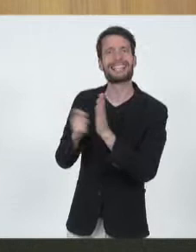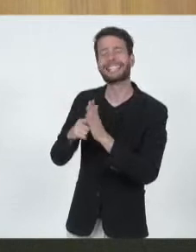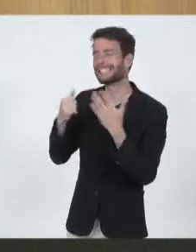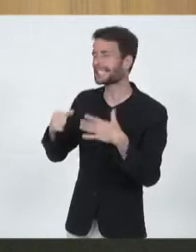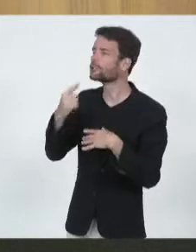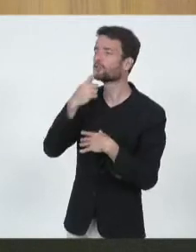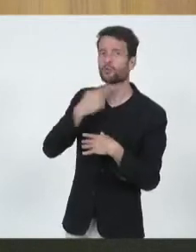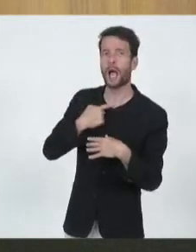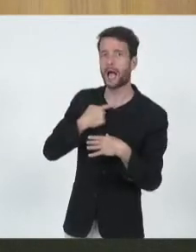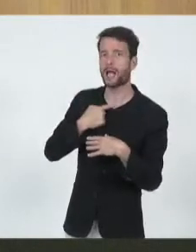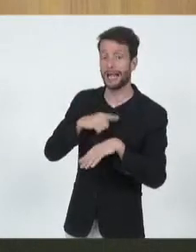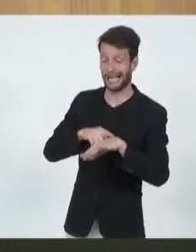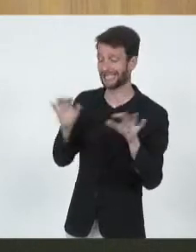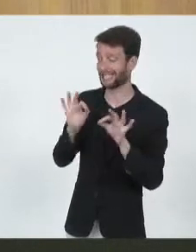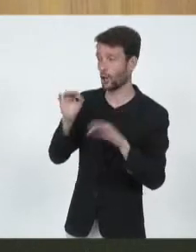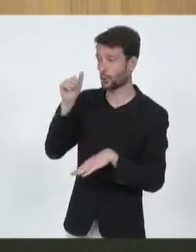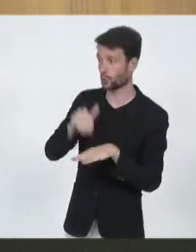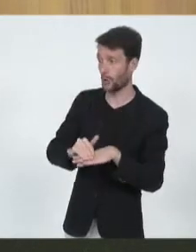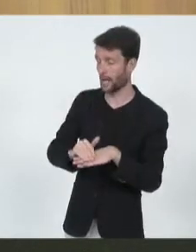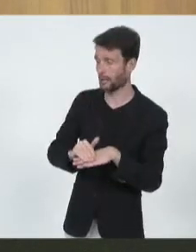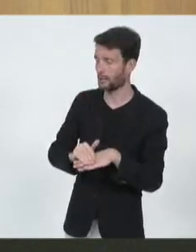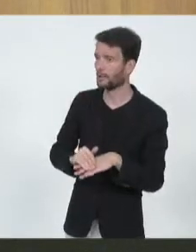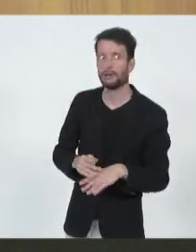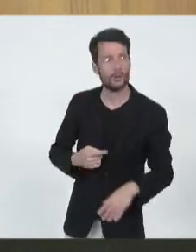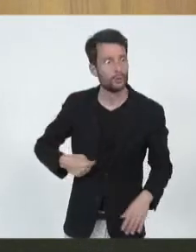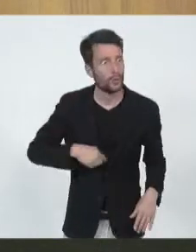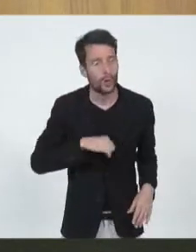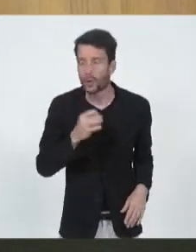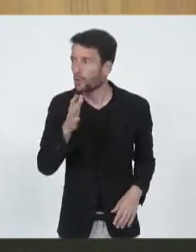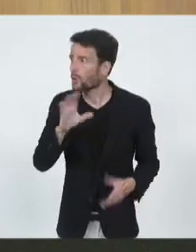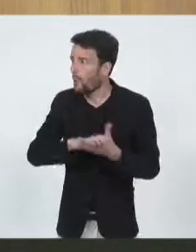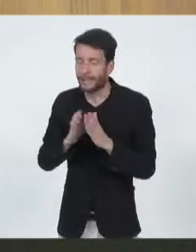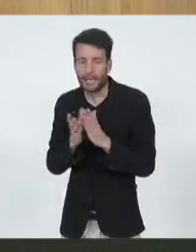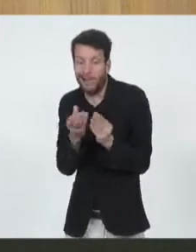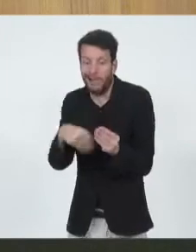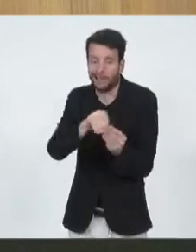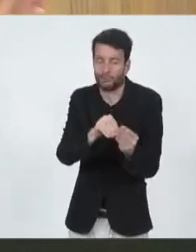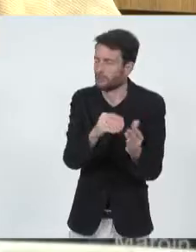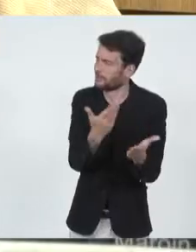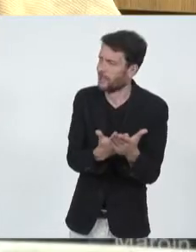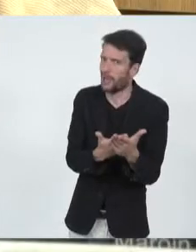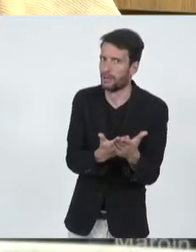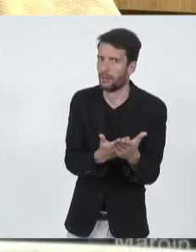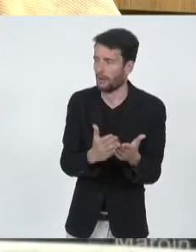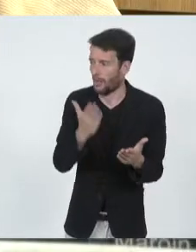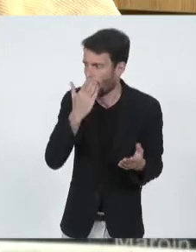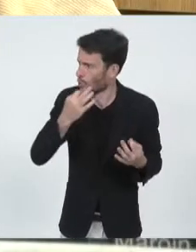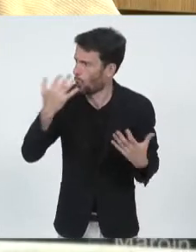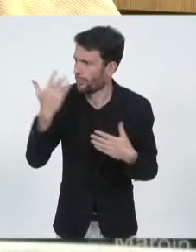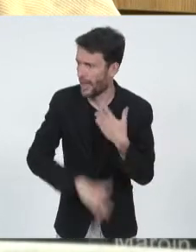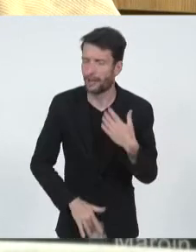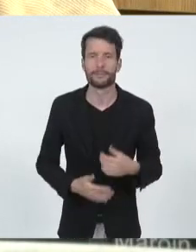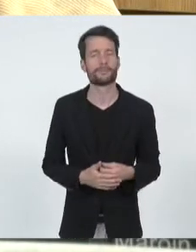juin à 22h, qu'il était compliqué de passer une délibération de ce style. Le week-end étant